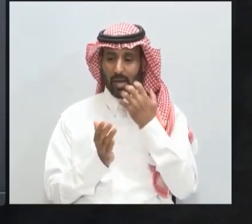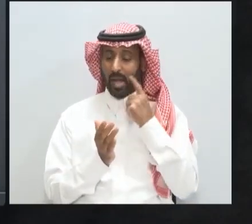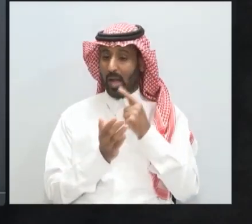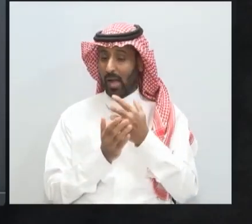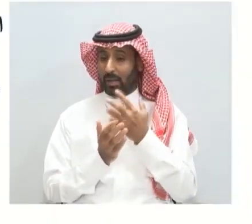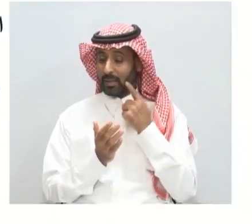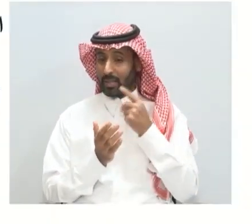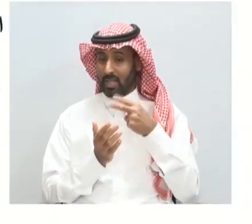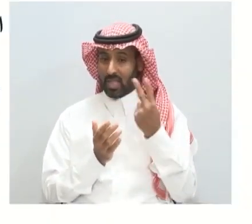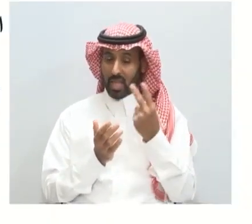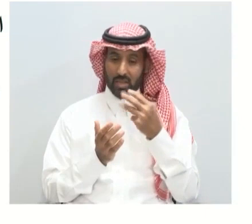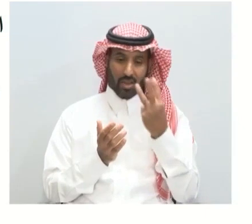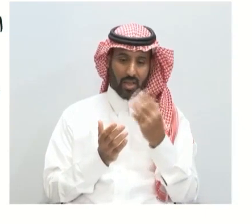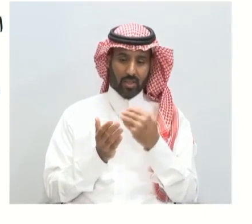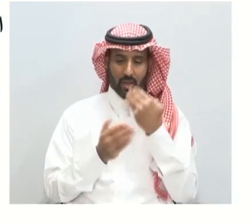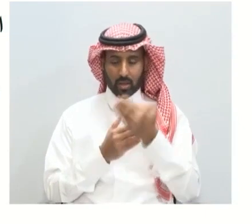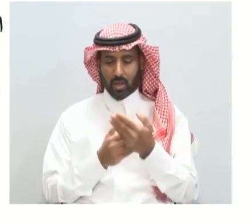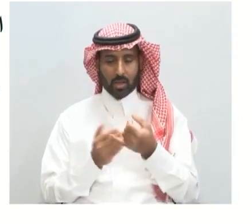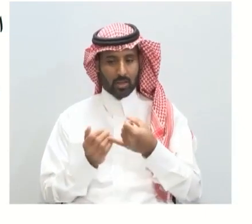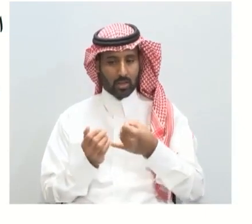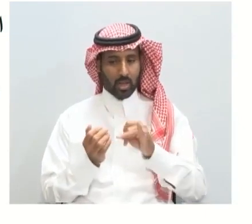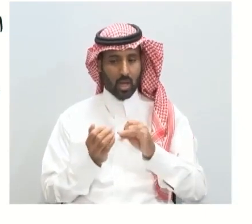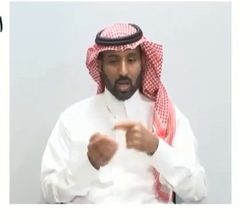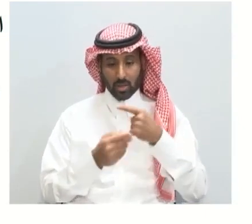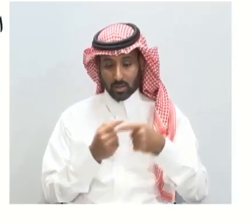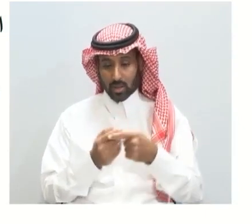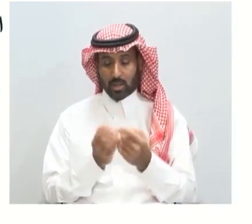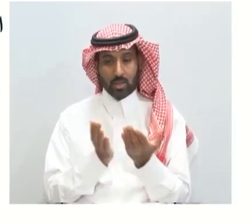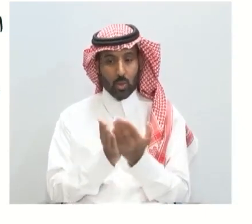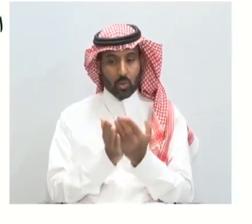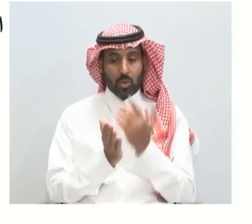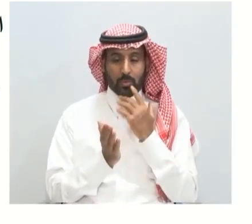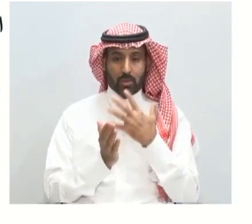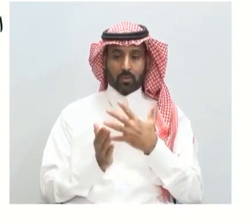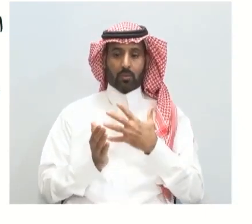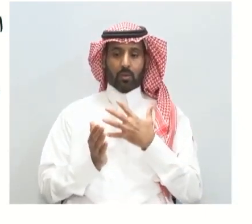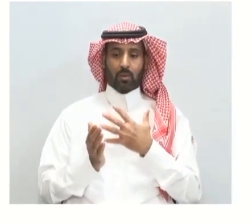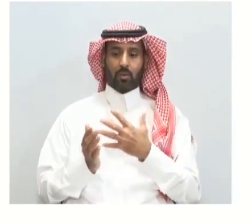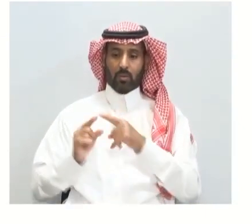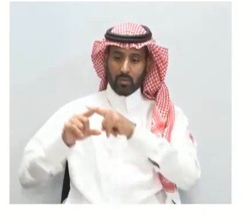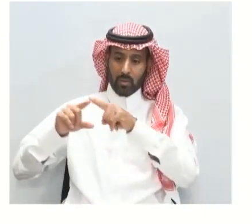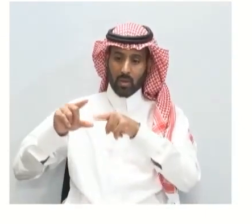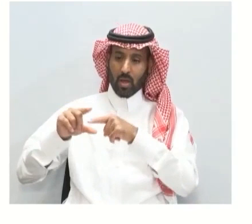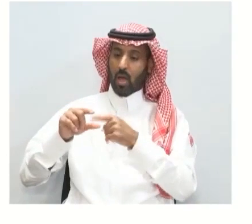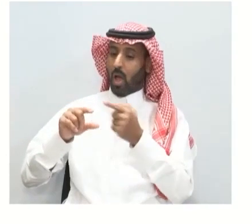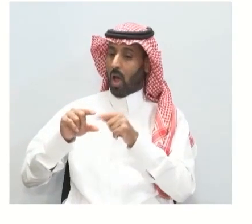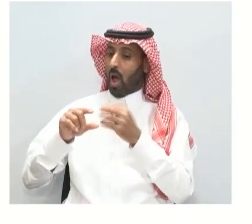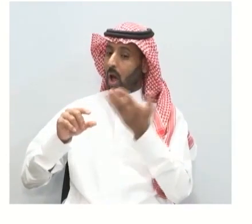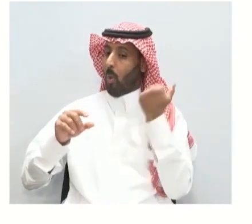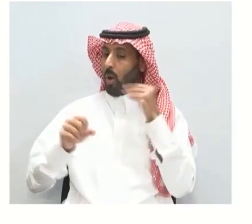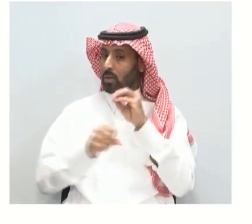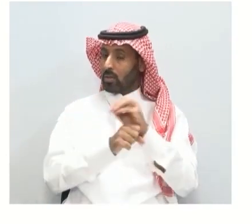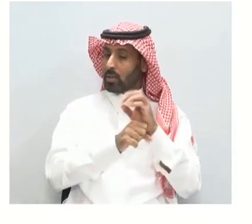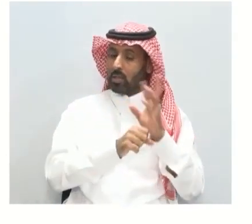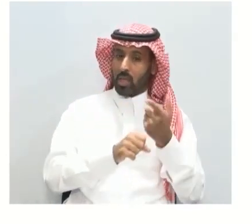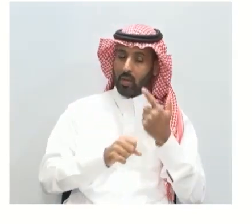احياء اثنين ثلا لازلنا في الدروس المتعلقه في التنفس الخلوي ولعلنا في درسنا الماضي تعرفنا